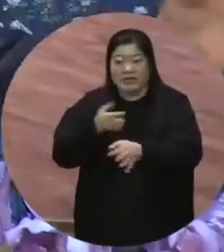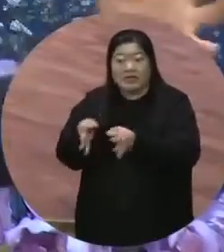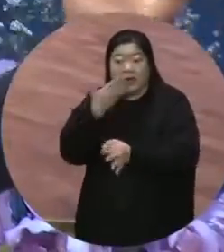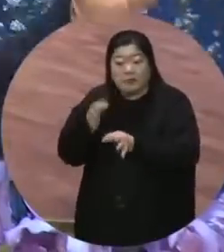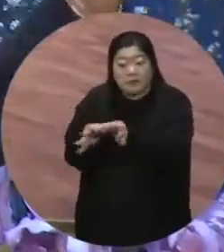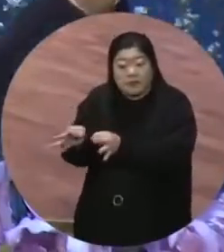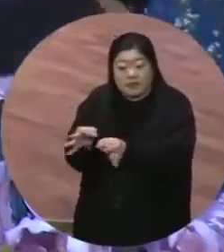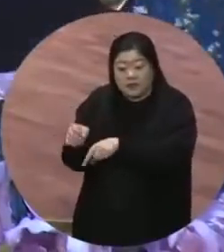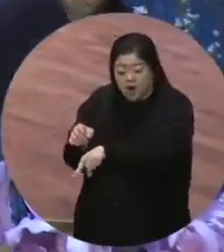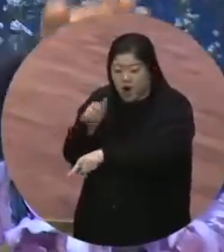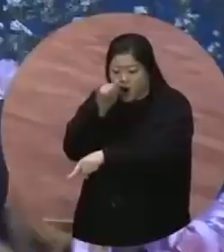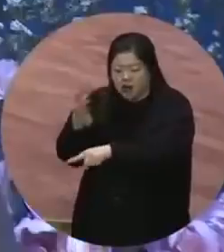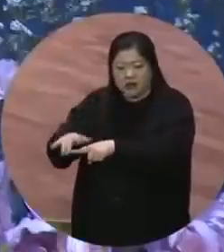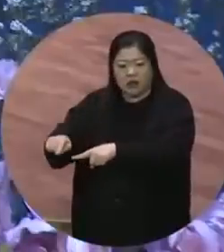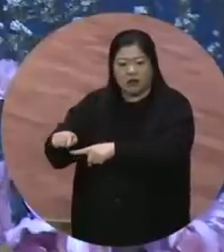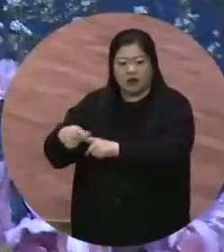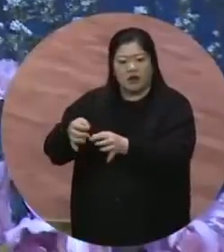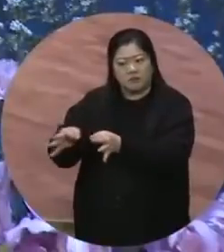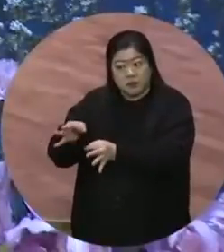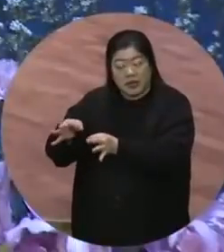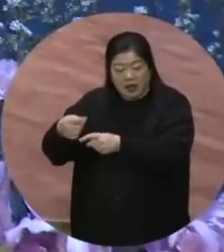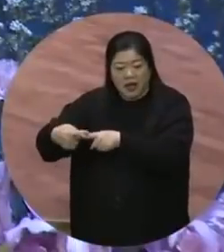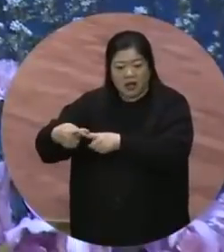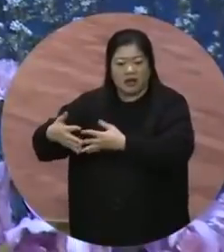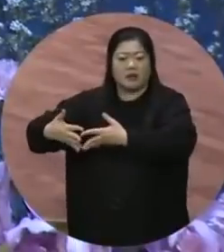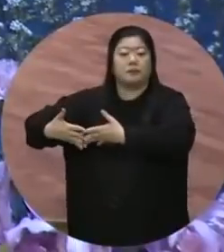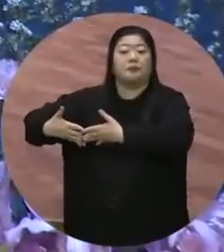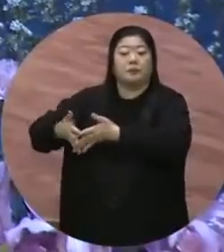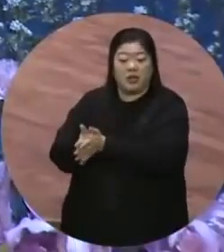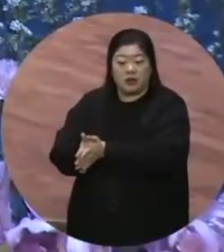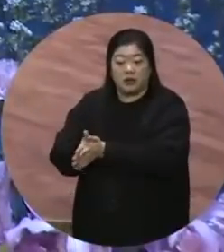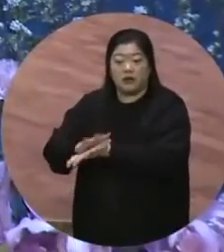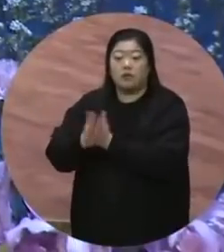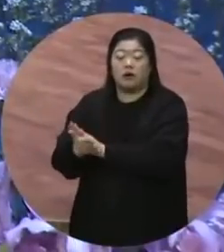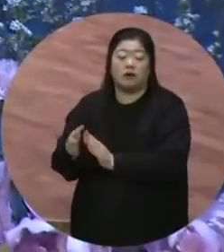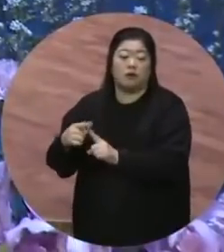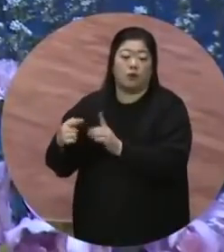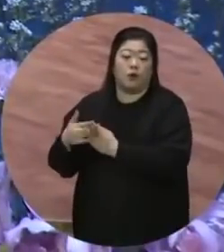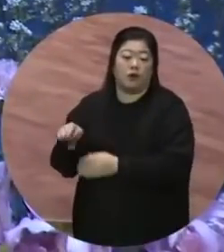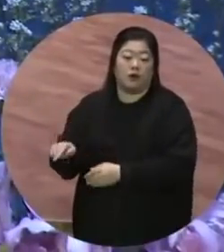이런 식으로 확산됩니다. 전 세계.